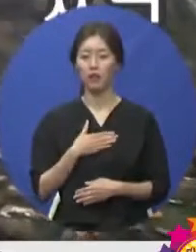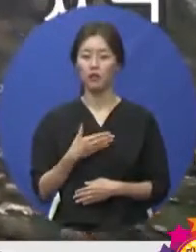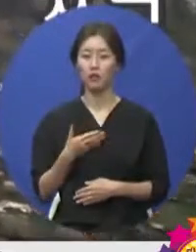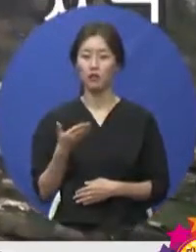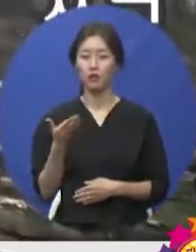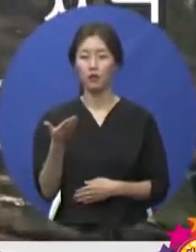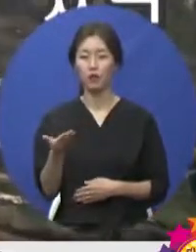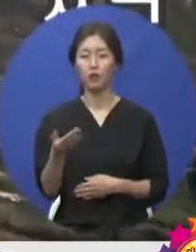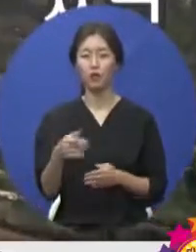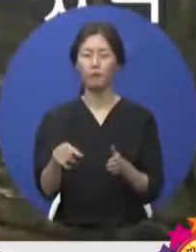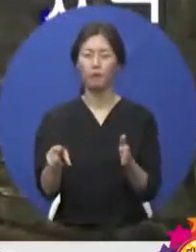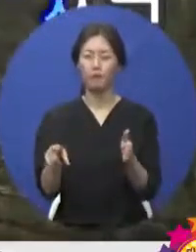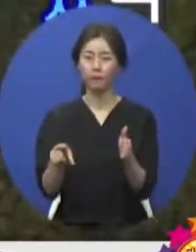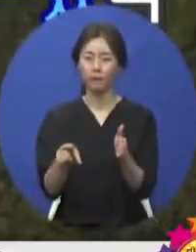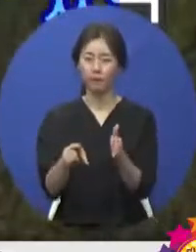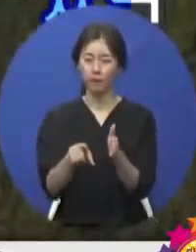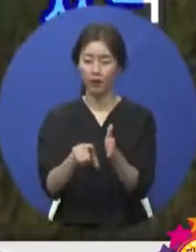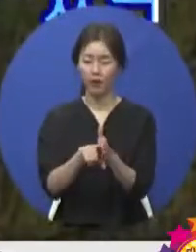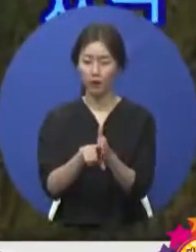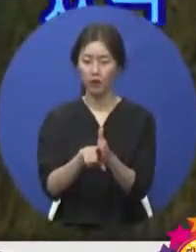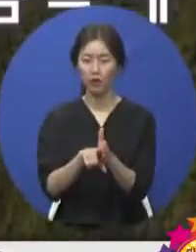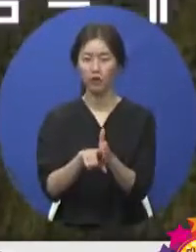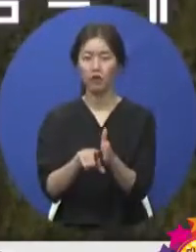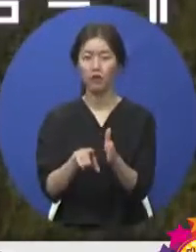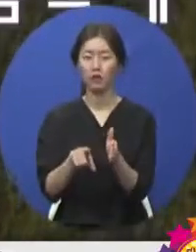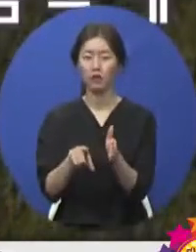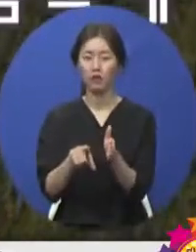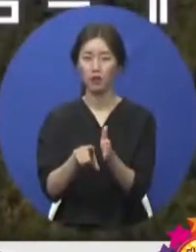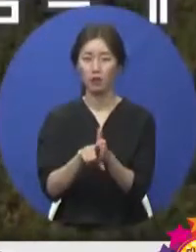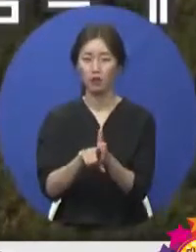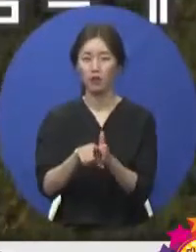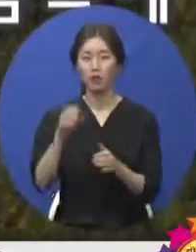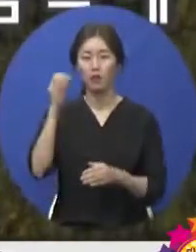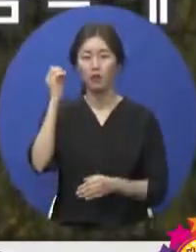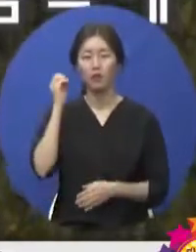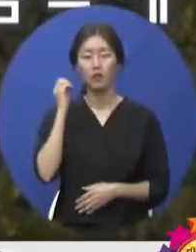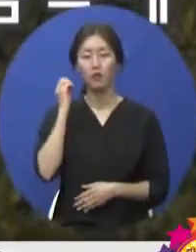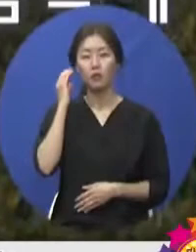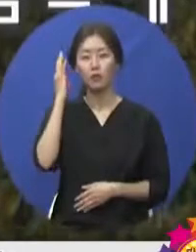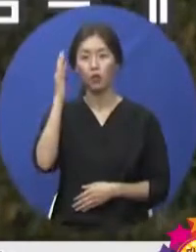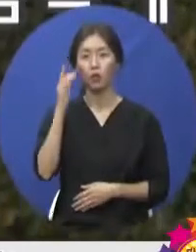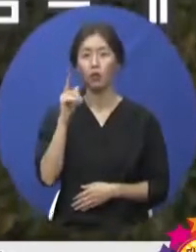나는 너를 잊었다 잊지